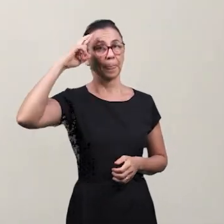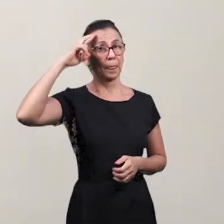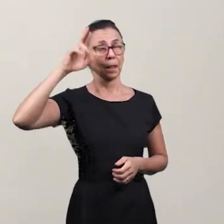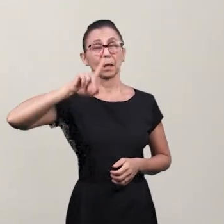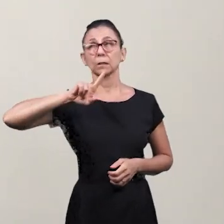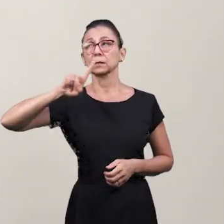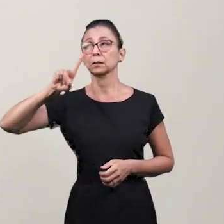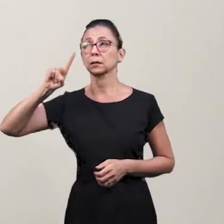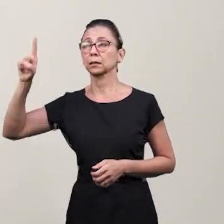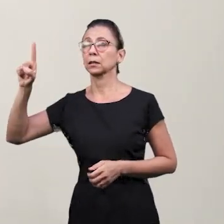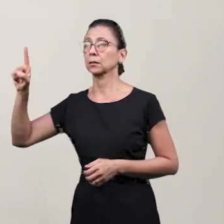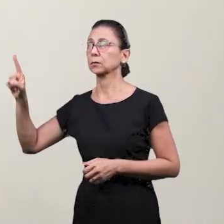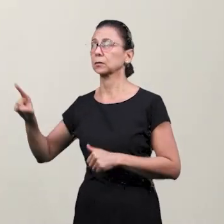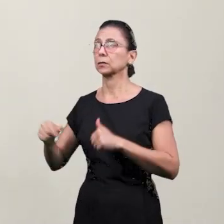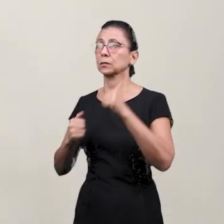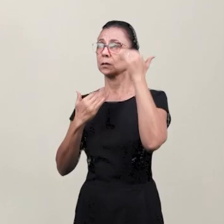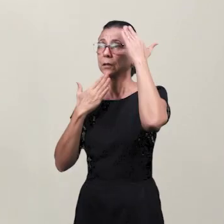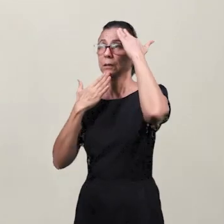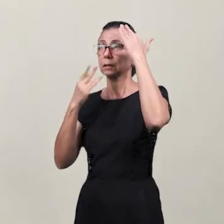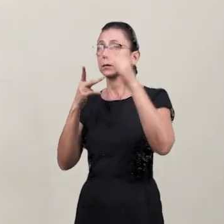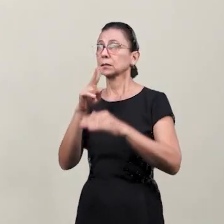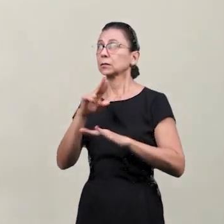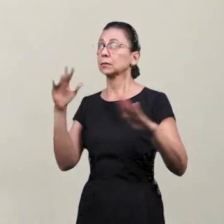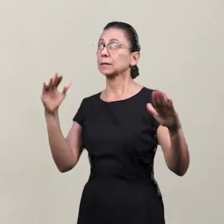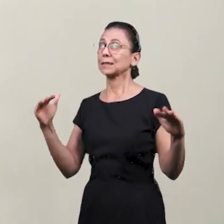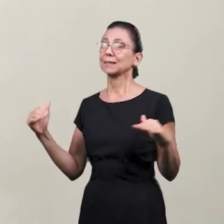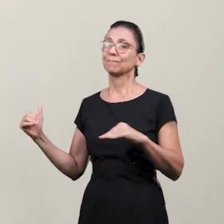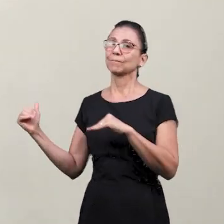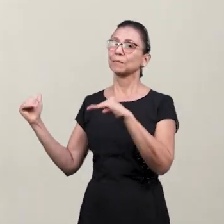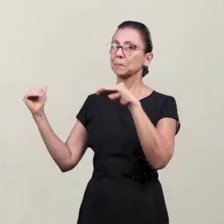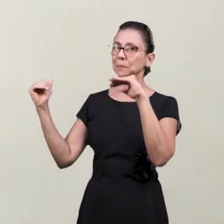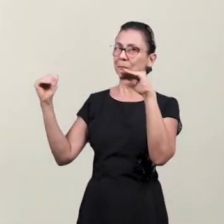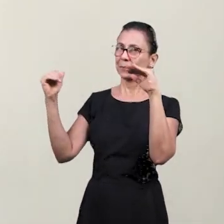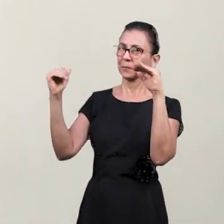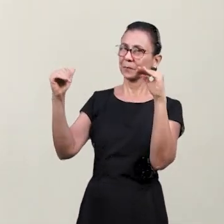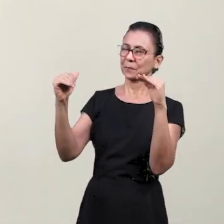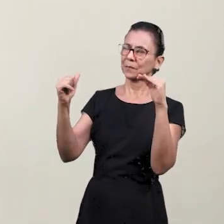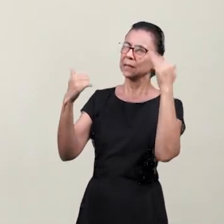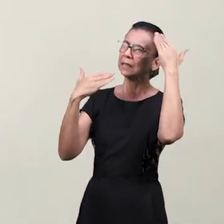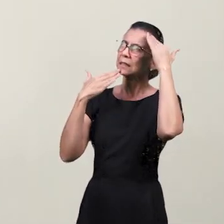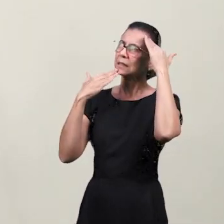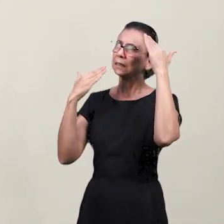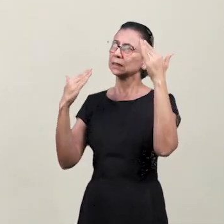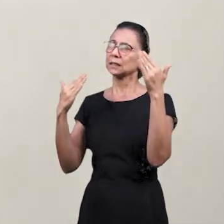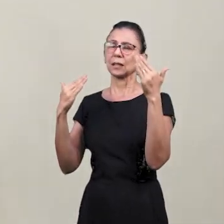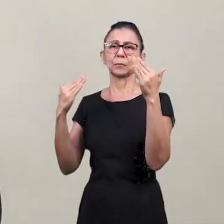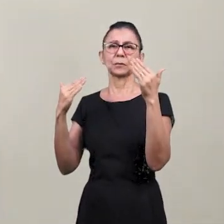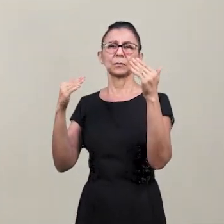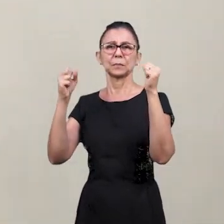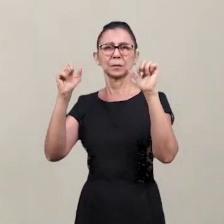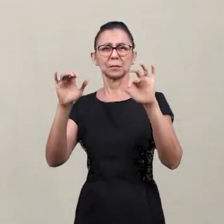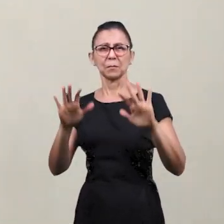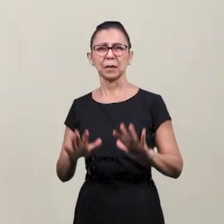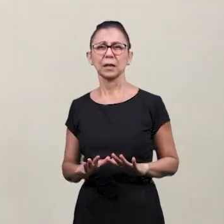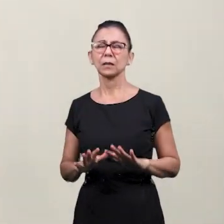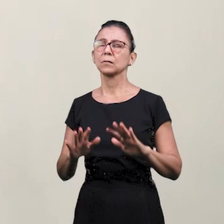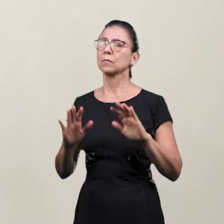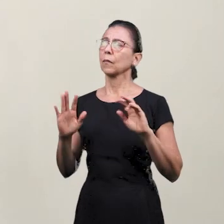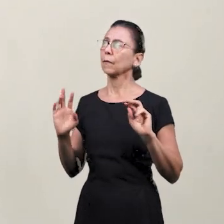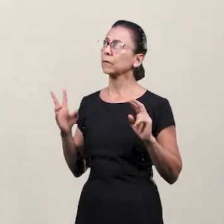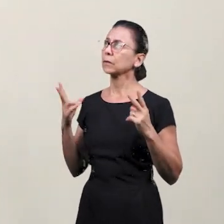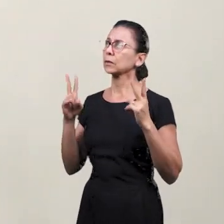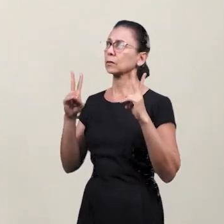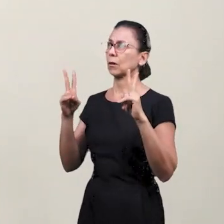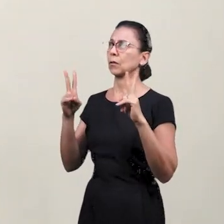Господь наш и Бог, мы славим Тебя за все, что Господь совершаешь.